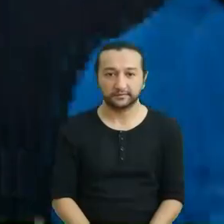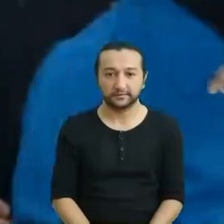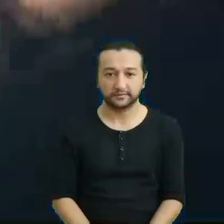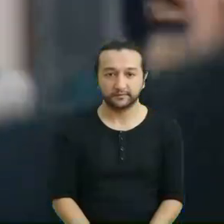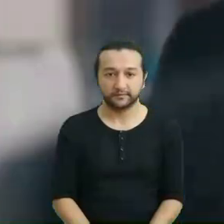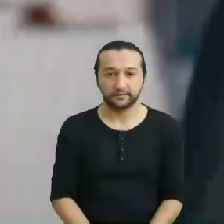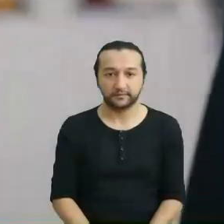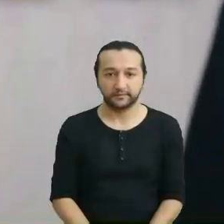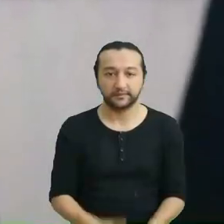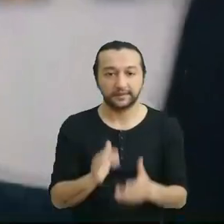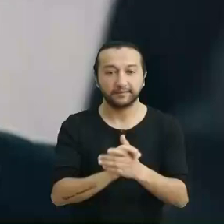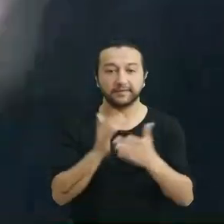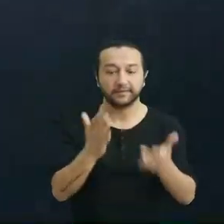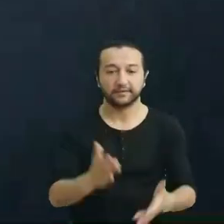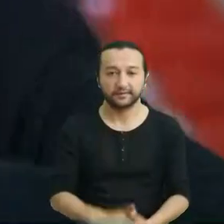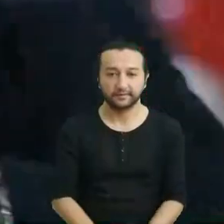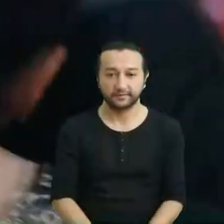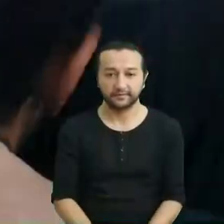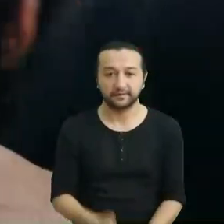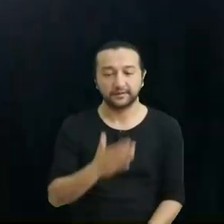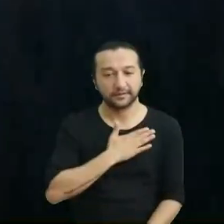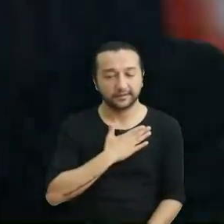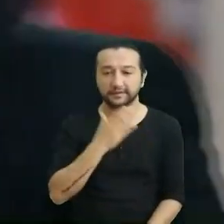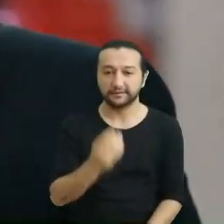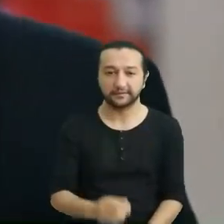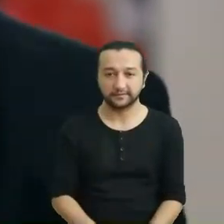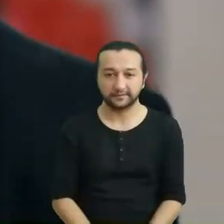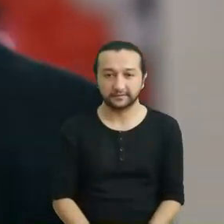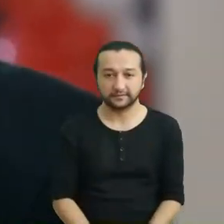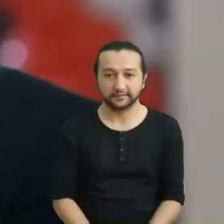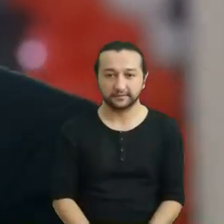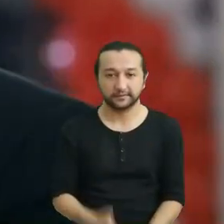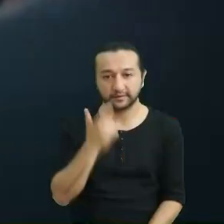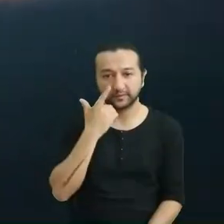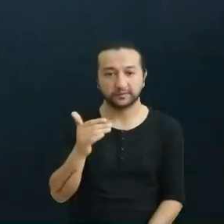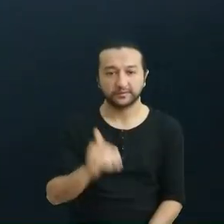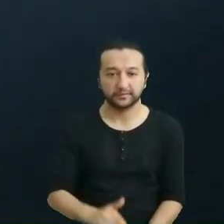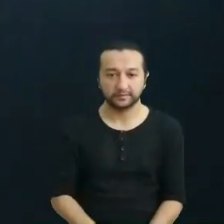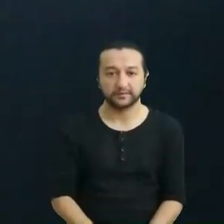yaklaştı. Tebrikler. Eyvallah. Hoş